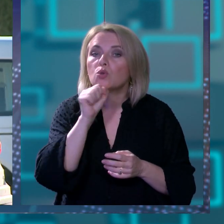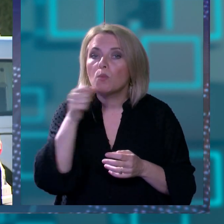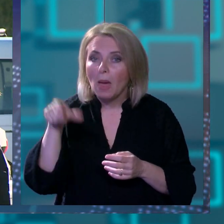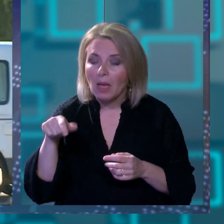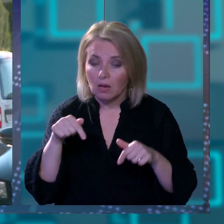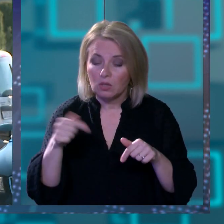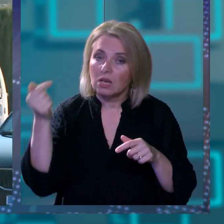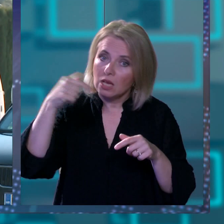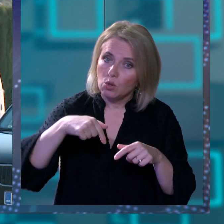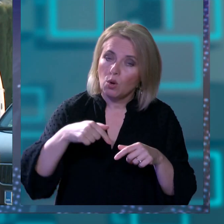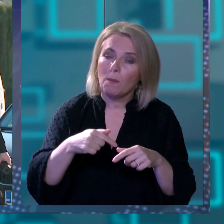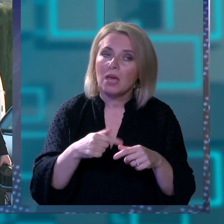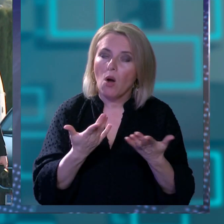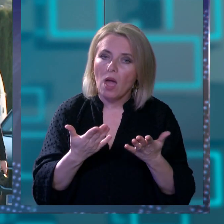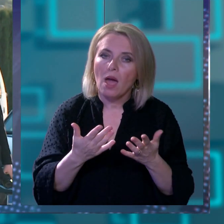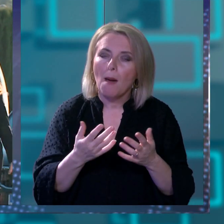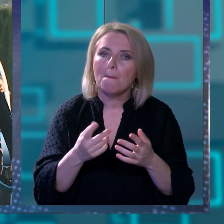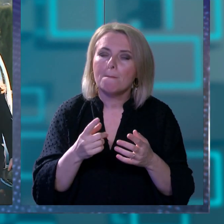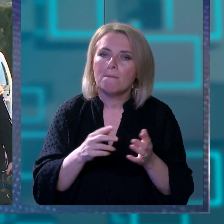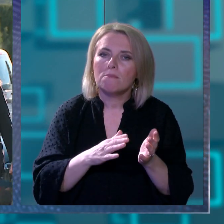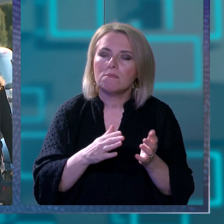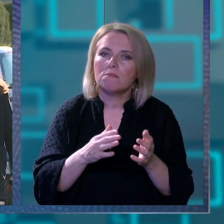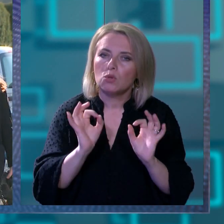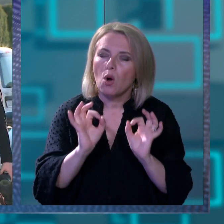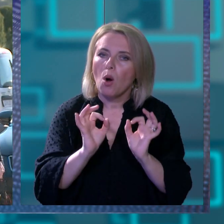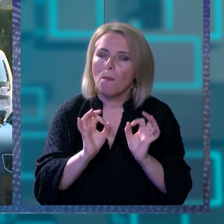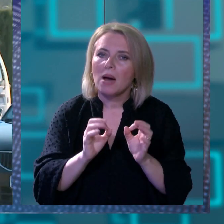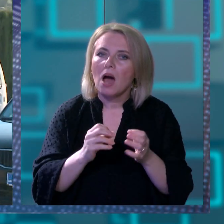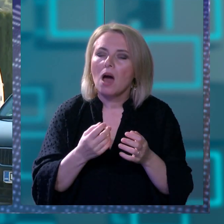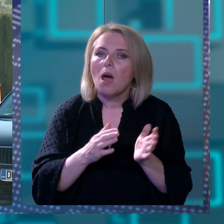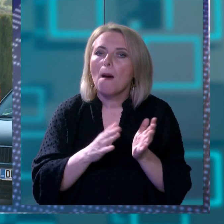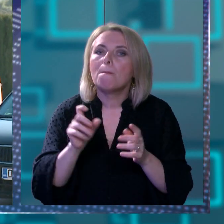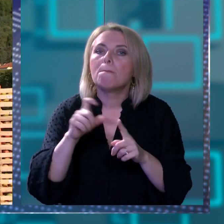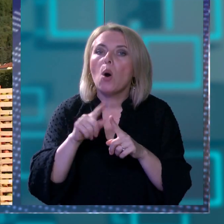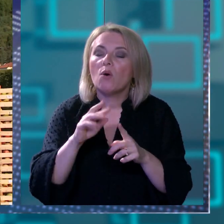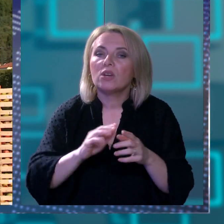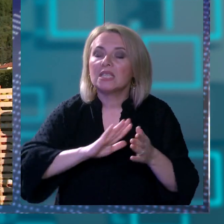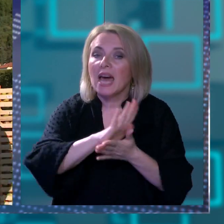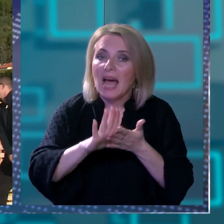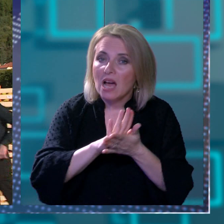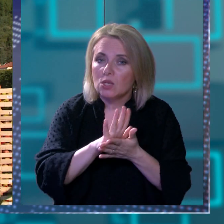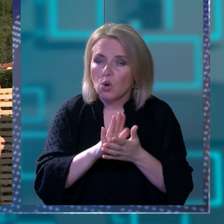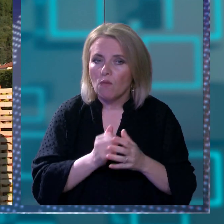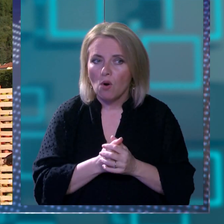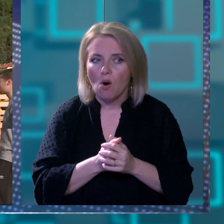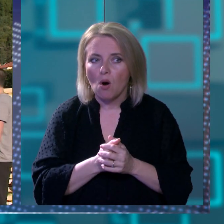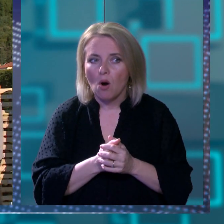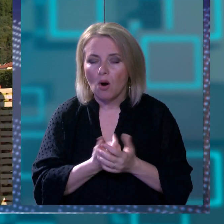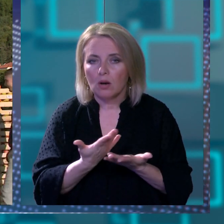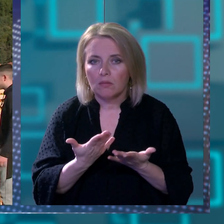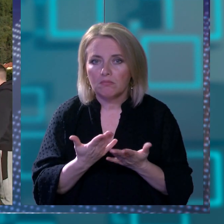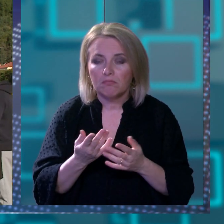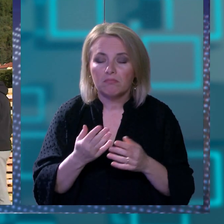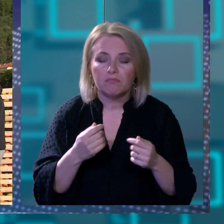dobar povod i za razgovor o drugim temama. Imamo suradnju između naših turističkih zajednica, naših odjela